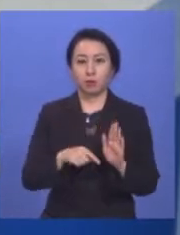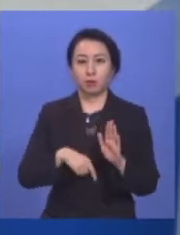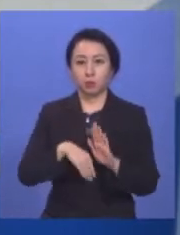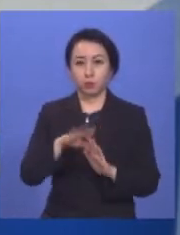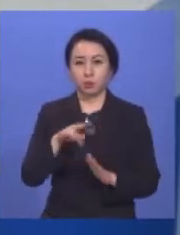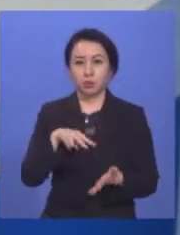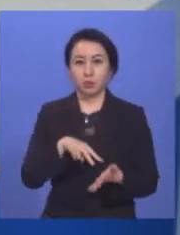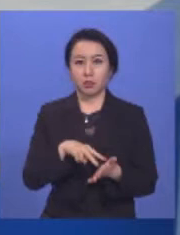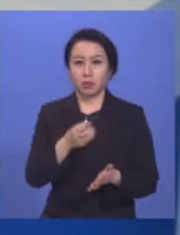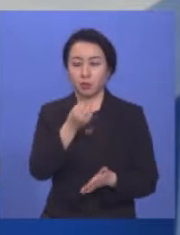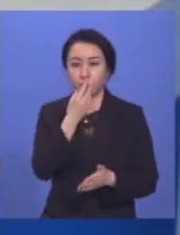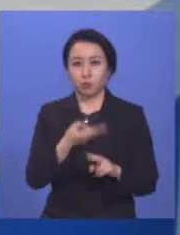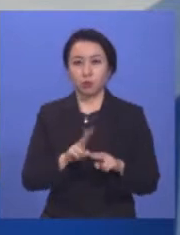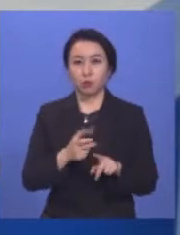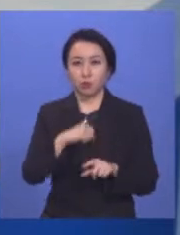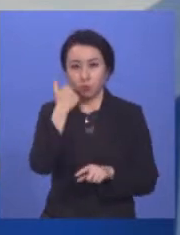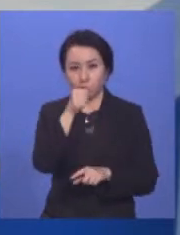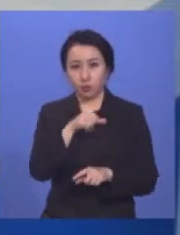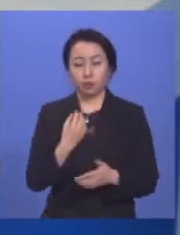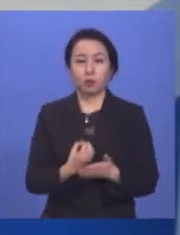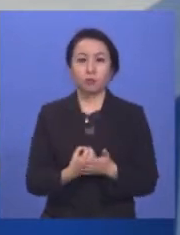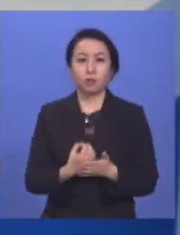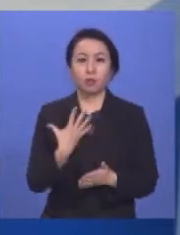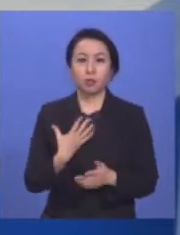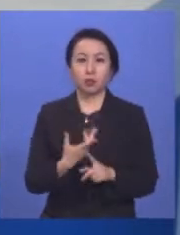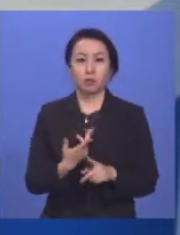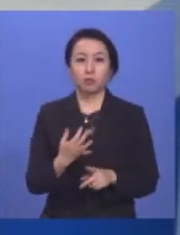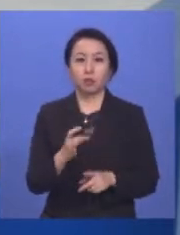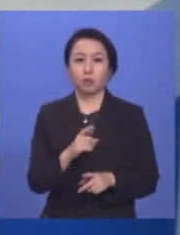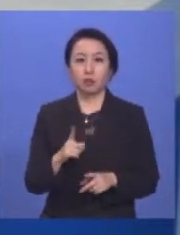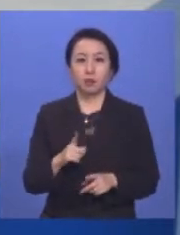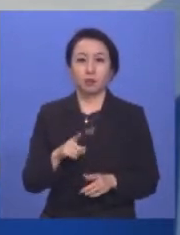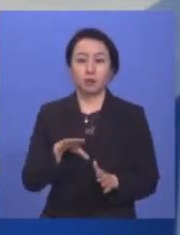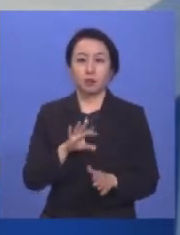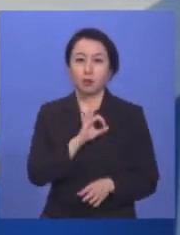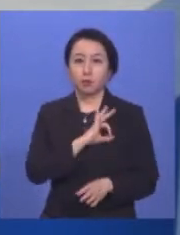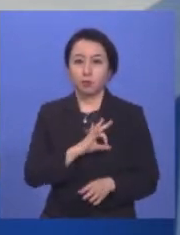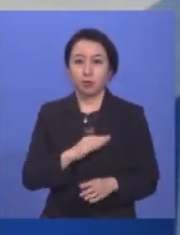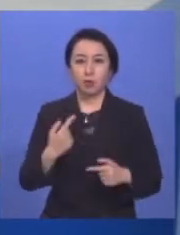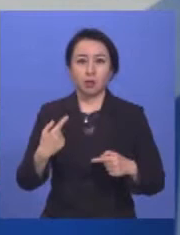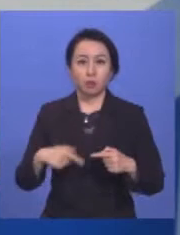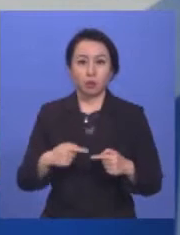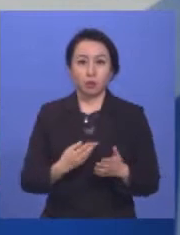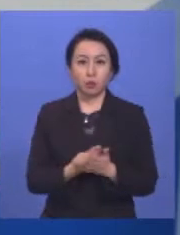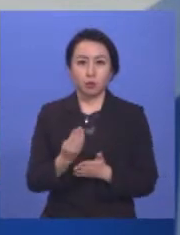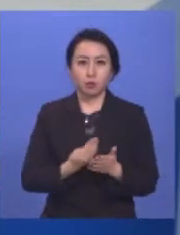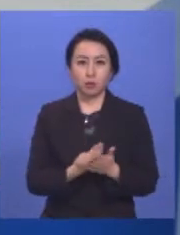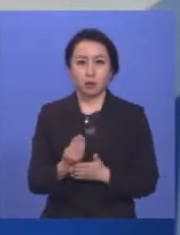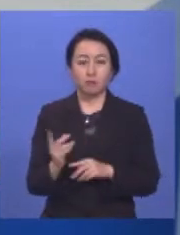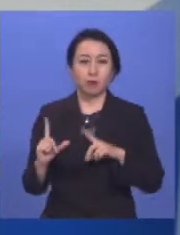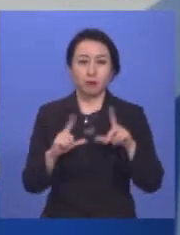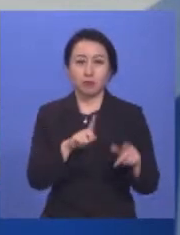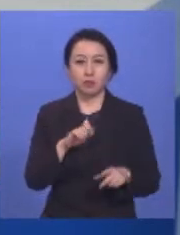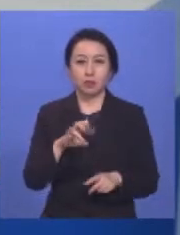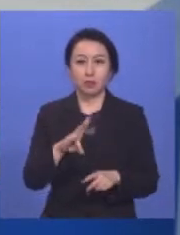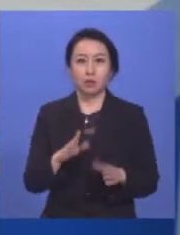вопроса. Это стабилизация цен на продукты, которые в этом году подорожали уже в несколько раз, и внедрение таможенной пошлины на